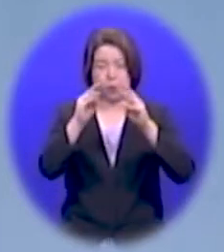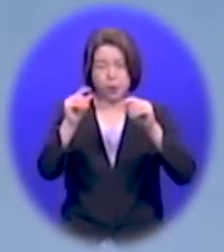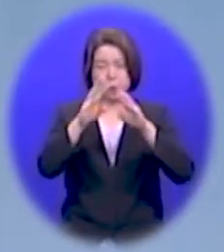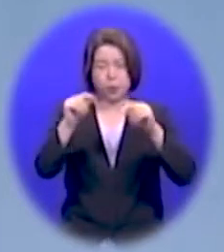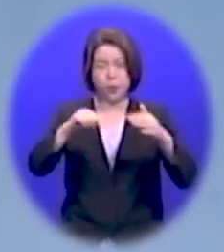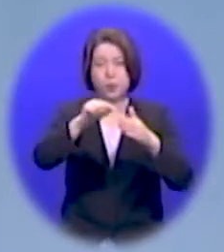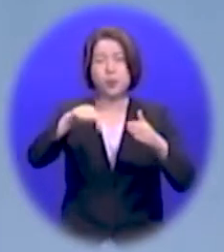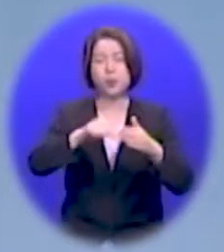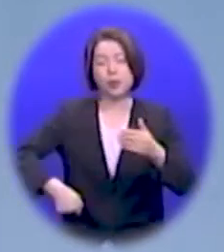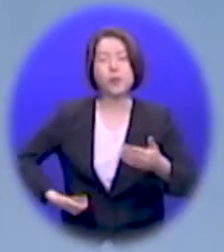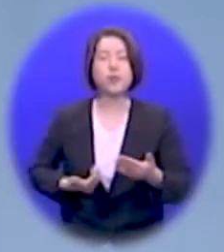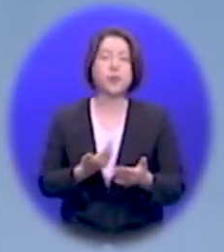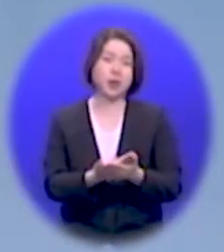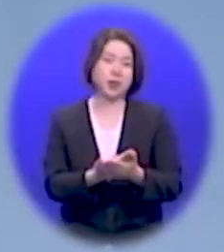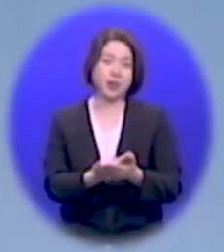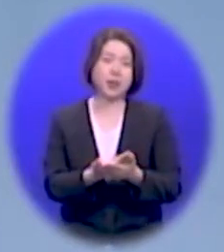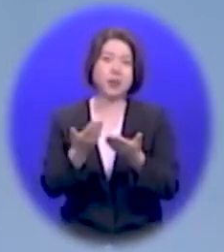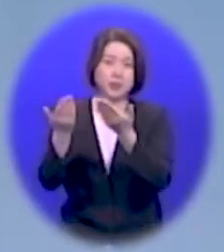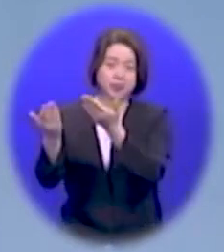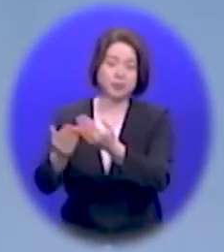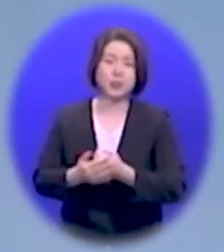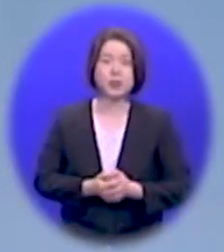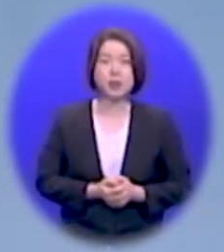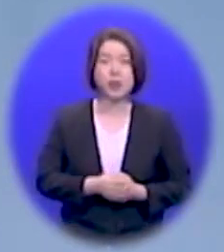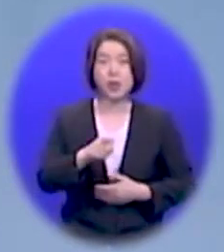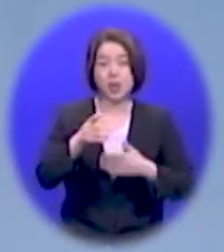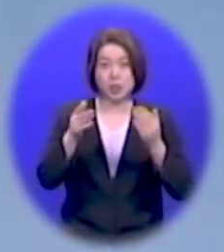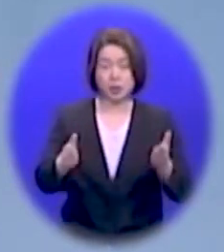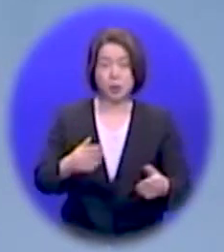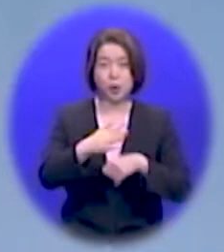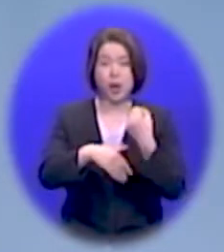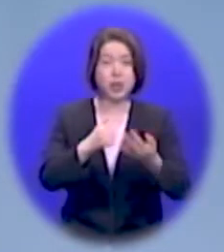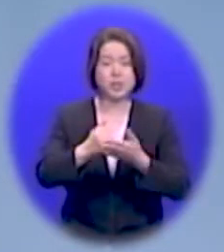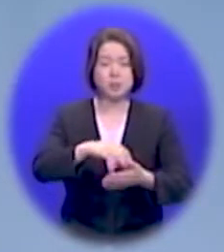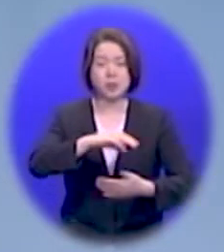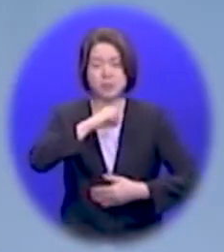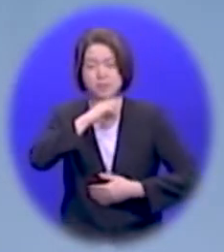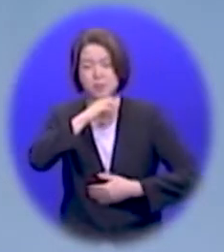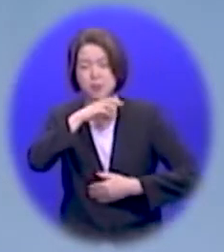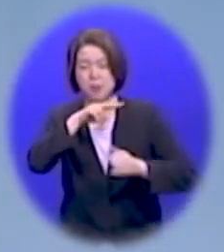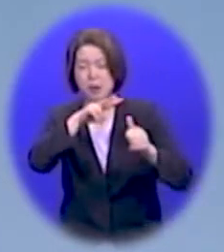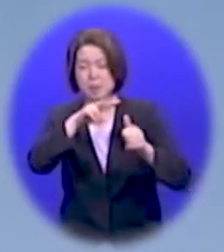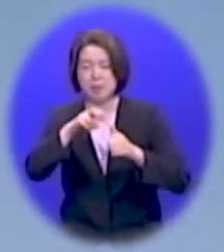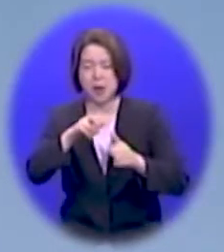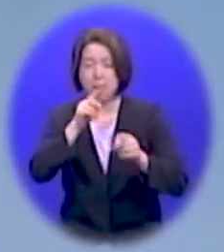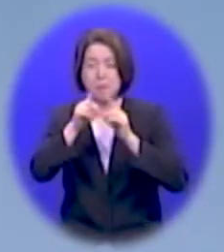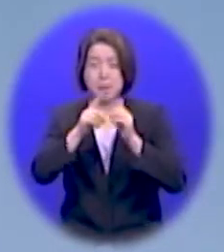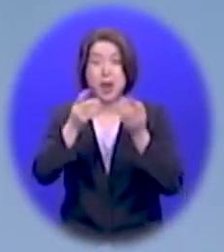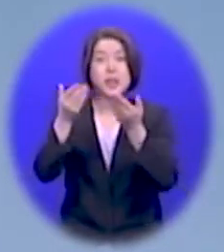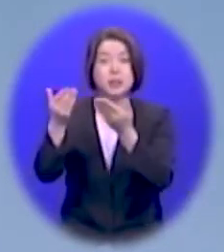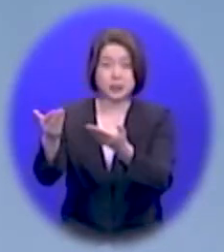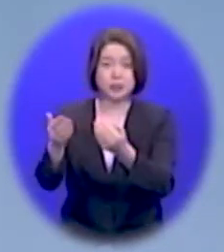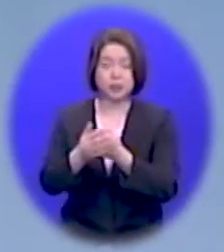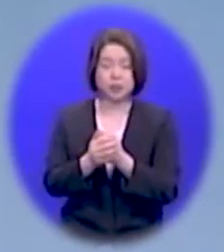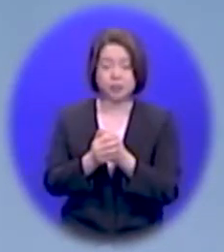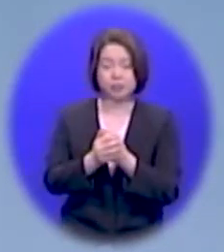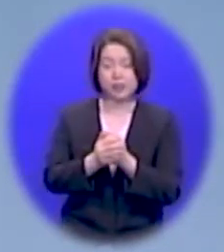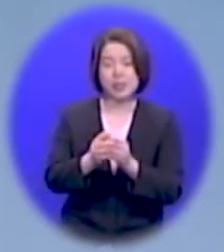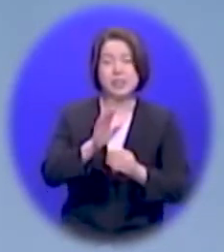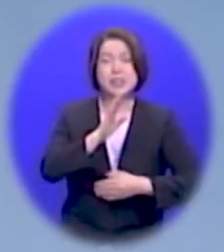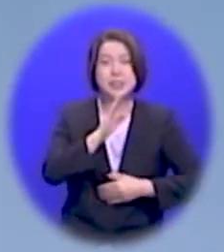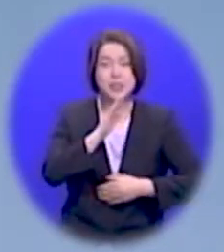하나이다 그동안 하나님 앞에 원망 섞인 말 했던 것조차 실제로 하나님을 뵙고 나니까